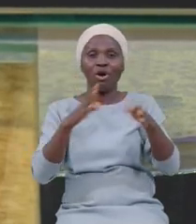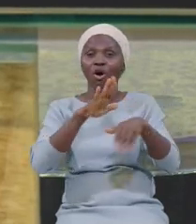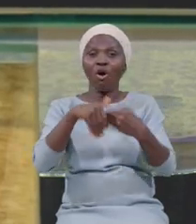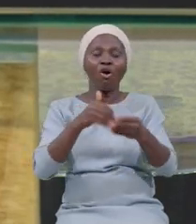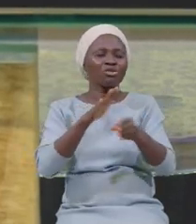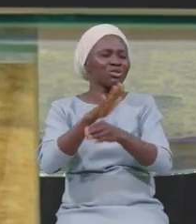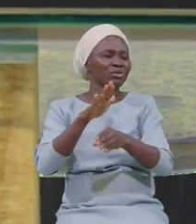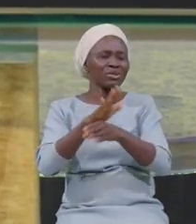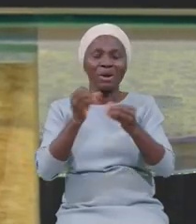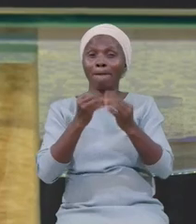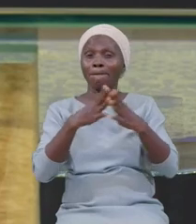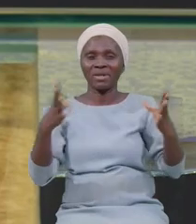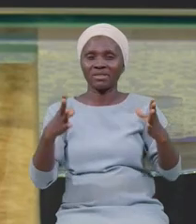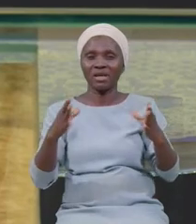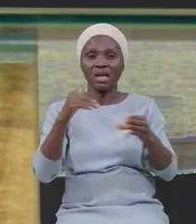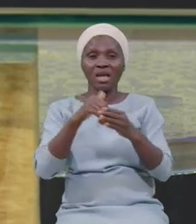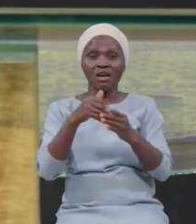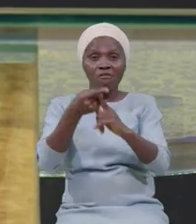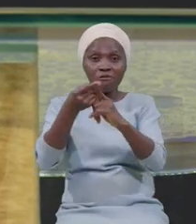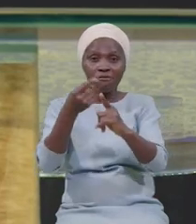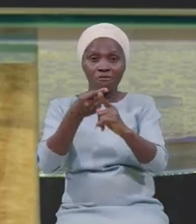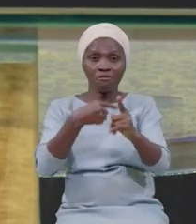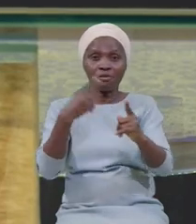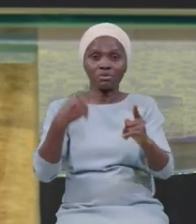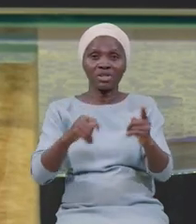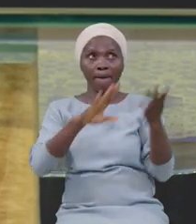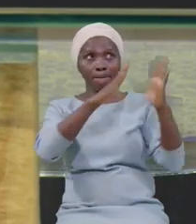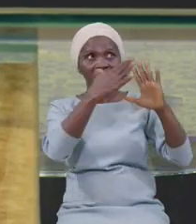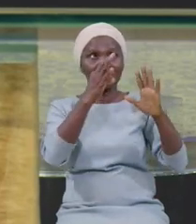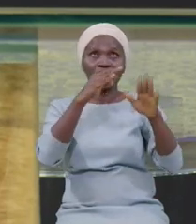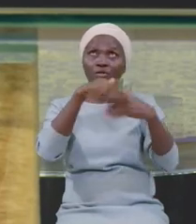L'abondance toute suffisante en présence du Tout-Puissant.